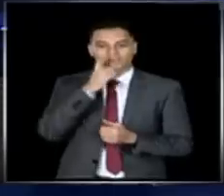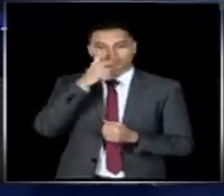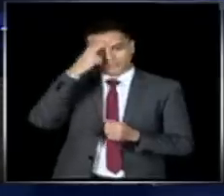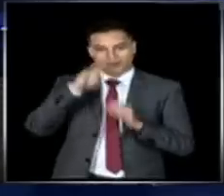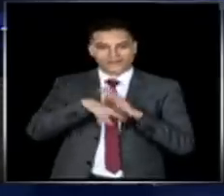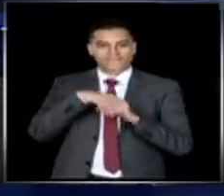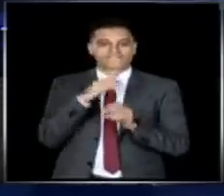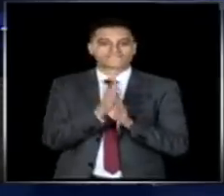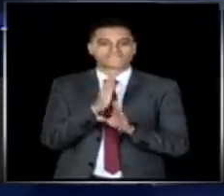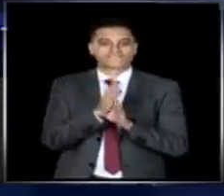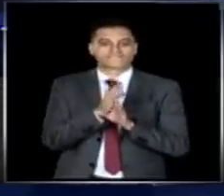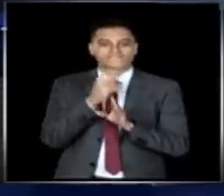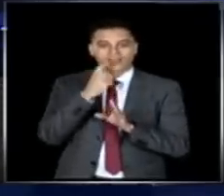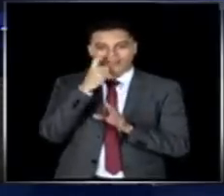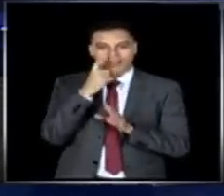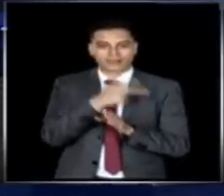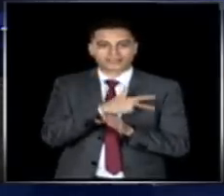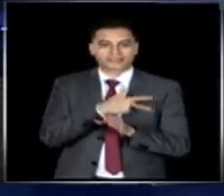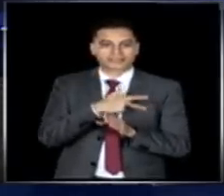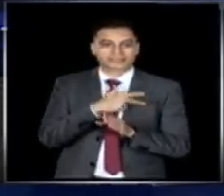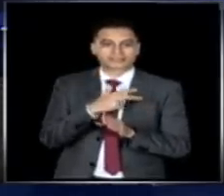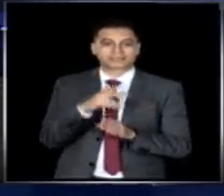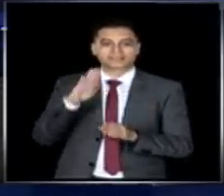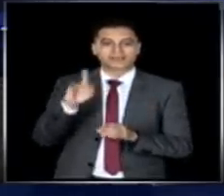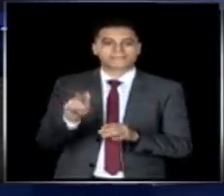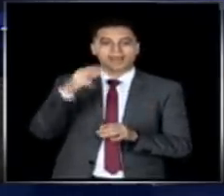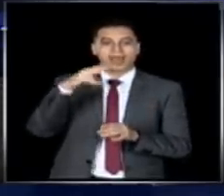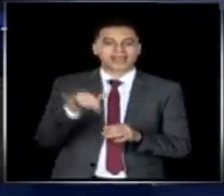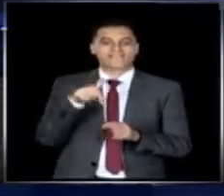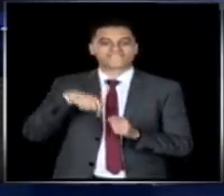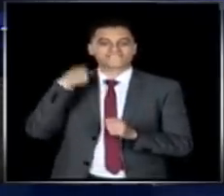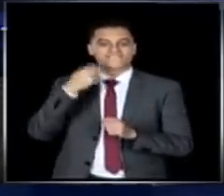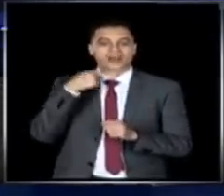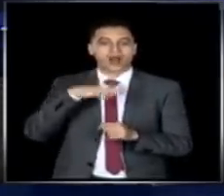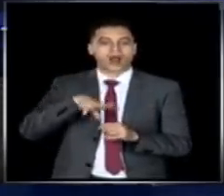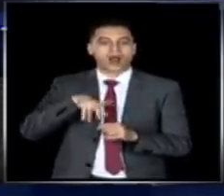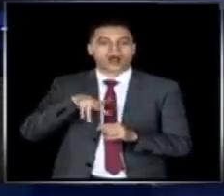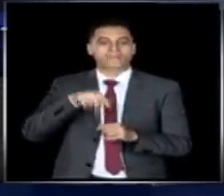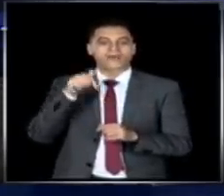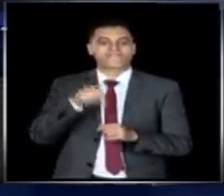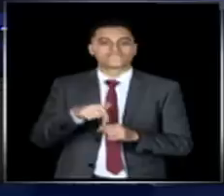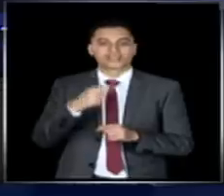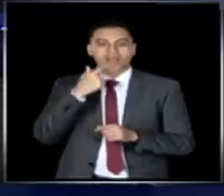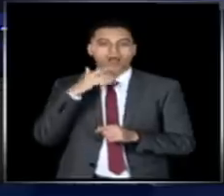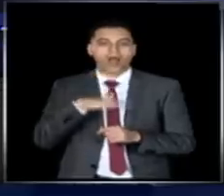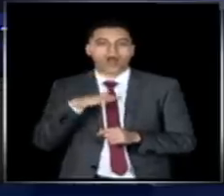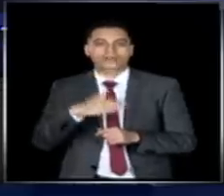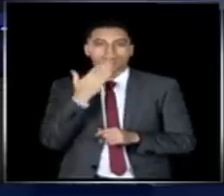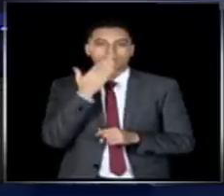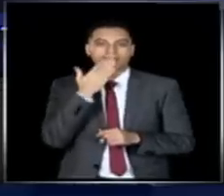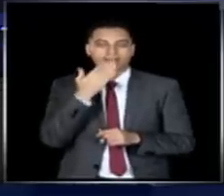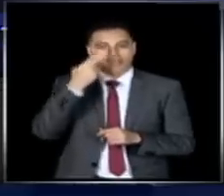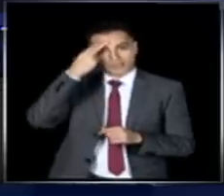فنون. من هو الفنان الراحل الذي قام بدور سباعي في فيلم حرامية في كي جي 2